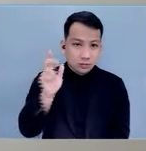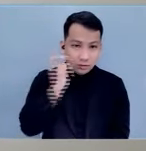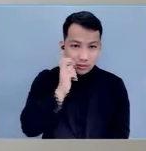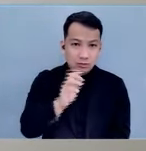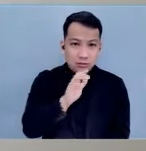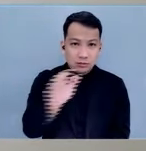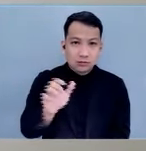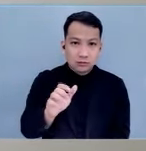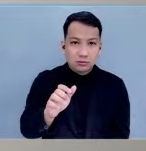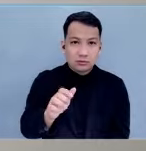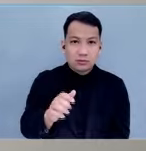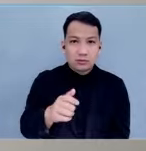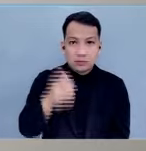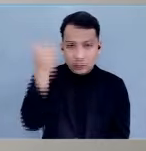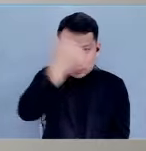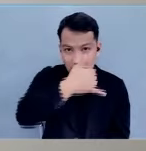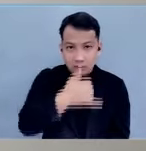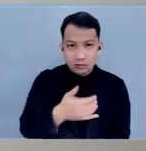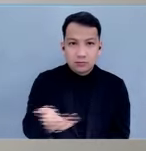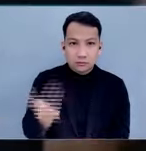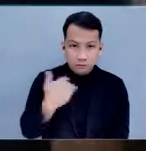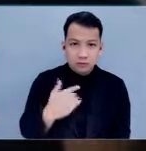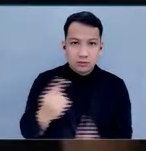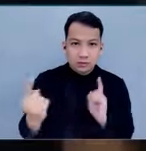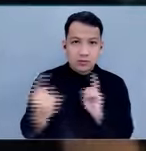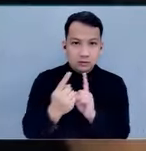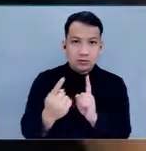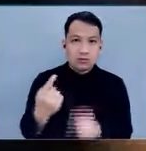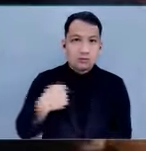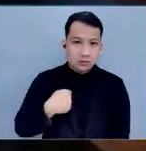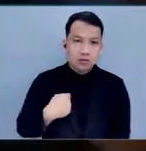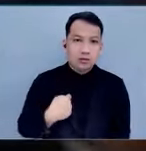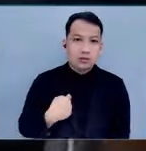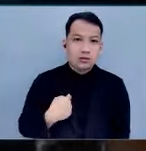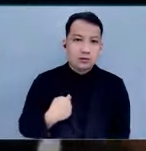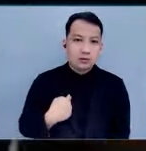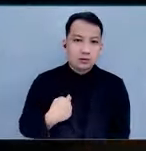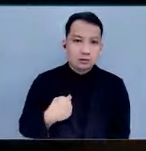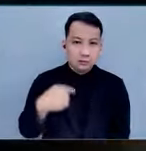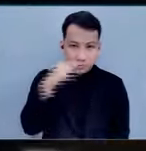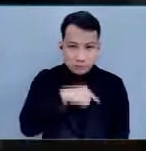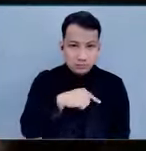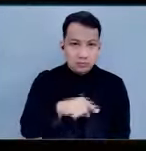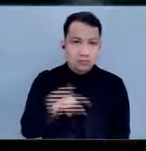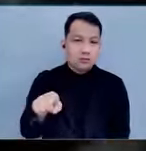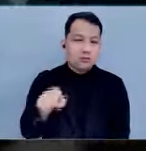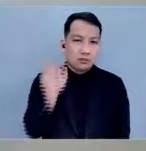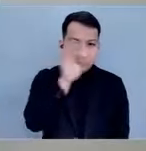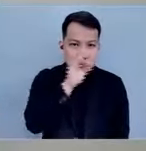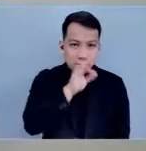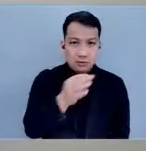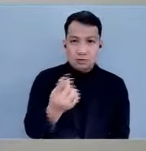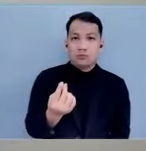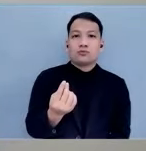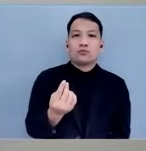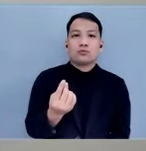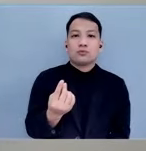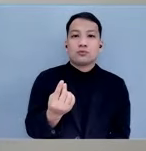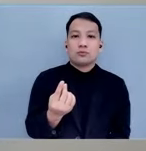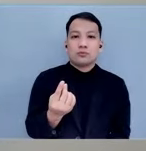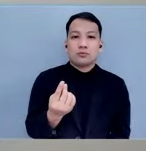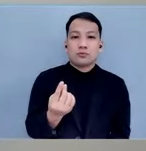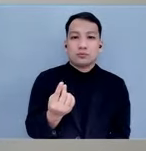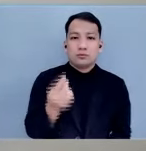gong-gong, humarap ka sa akin. Anong niluloko mo mga Pilipino? Anong ginawa mo? Drug war? Anong drug